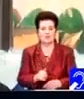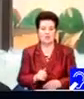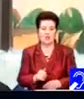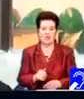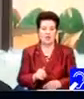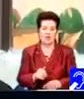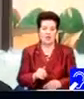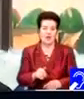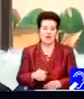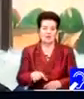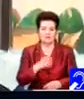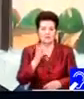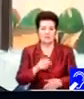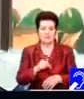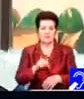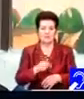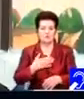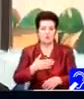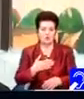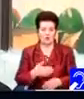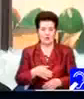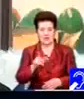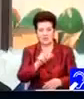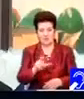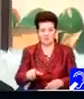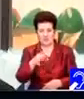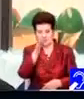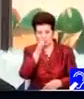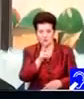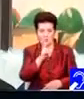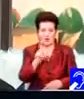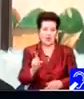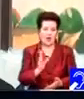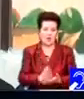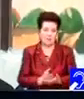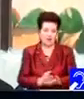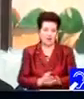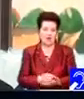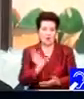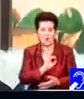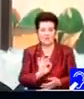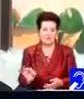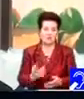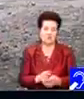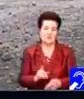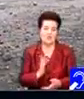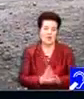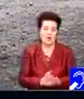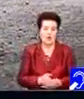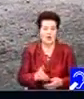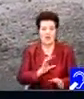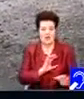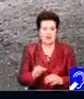ordinare, să începem să simțim și noi, cei din Chișinău, că apare o eficiență, că apare o grijă față de oraș.